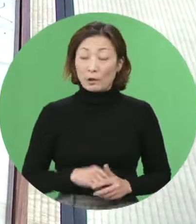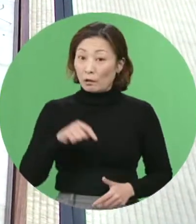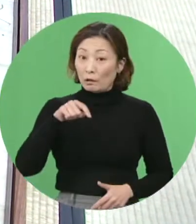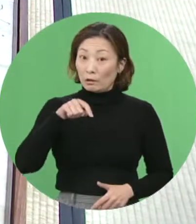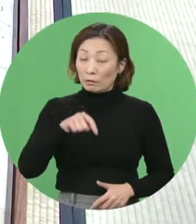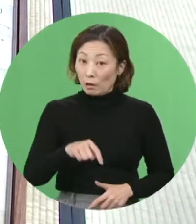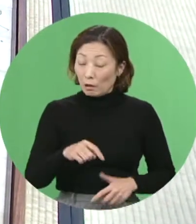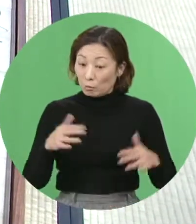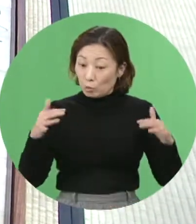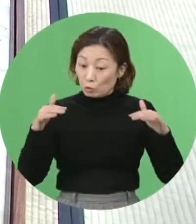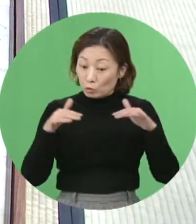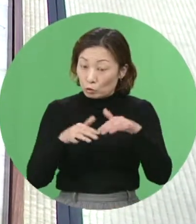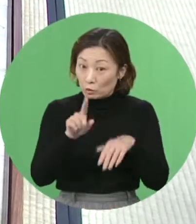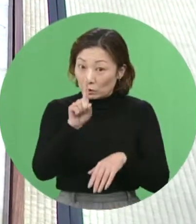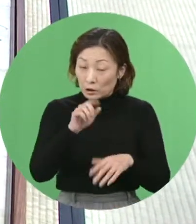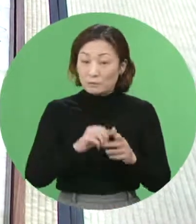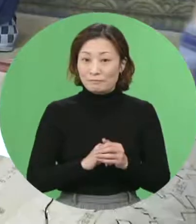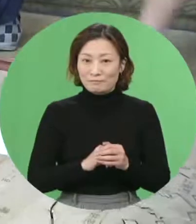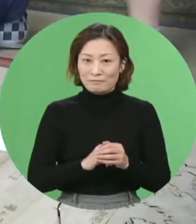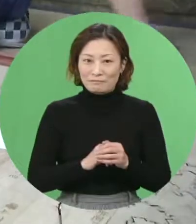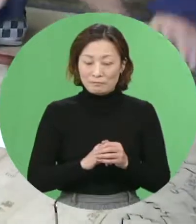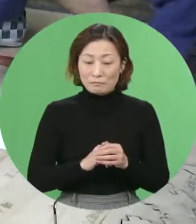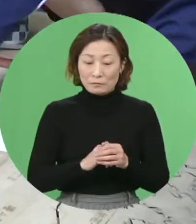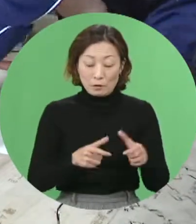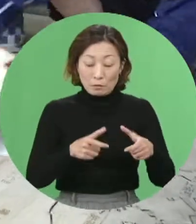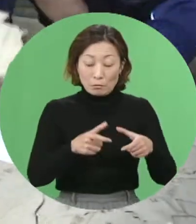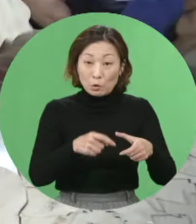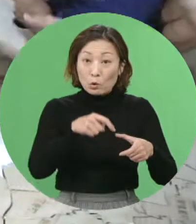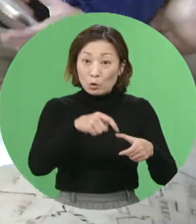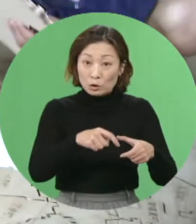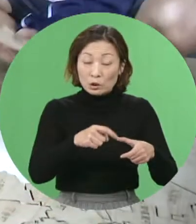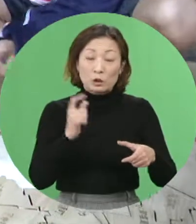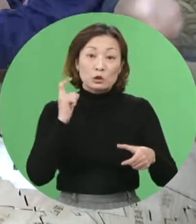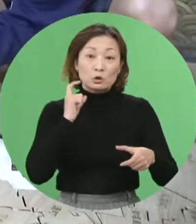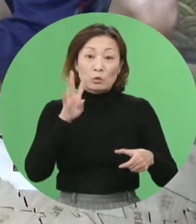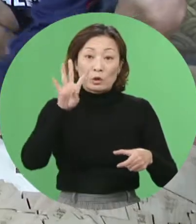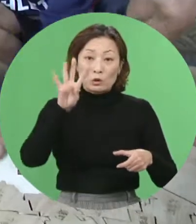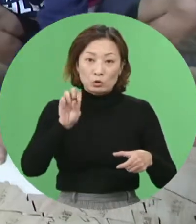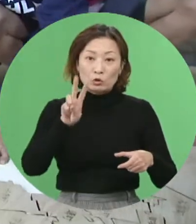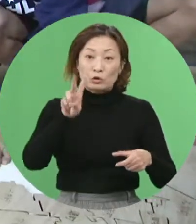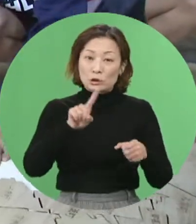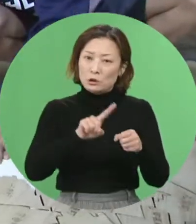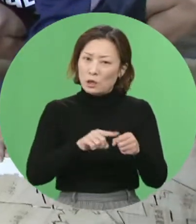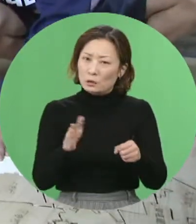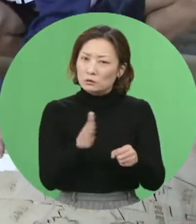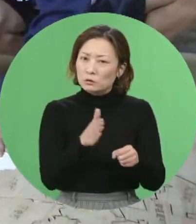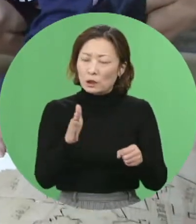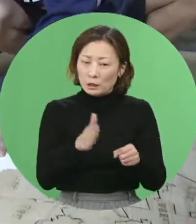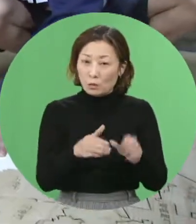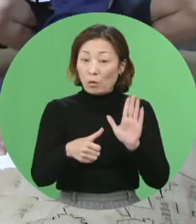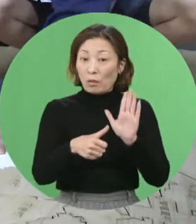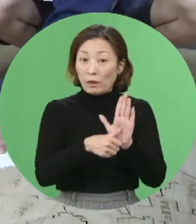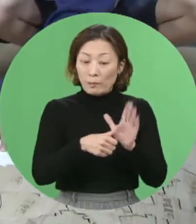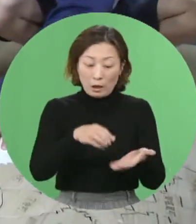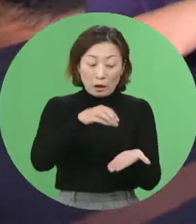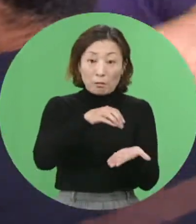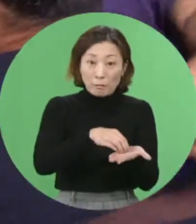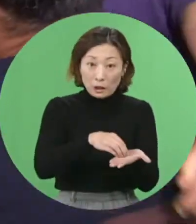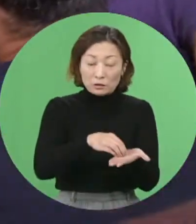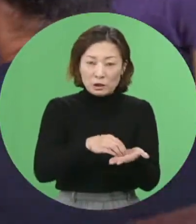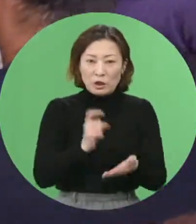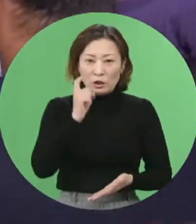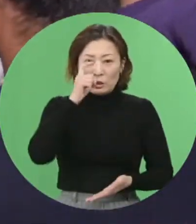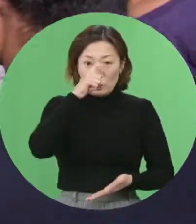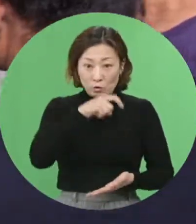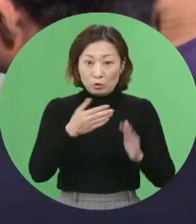中でも目を引いたのが、ピース一つ一つに昭和42年頃の町名が描かれた旧